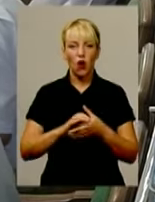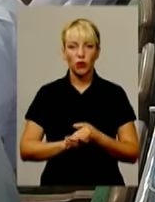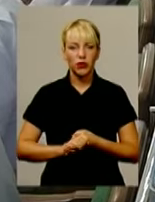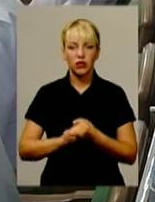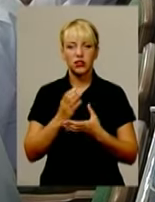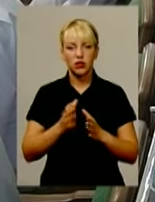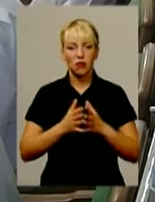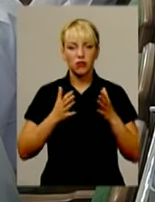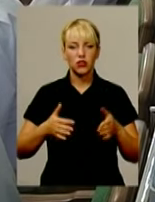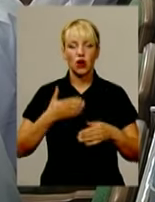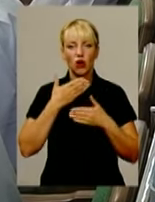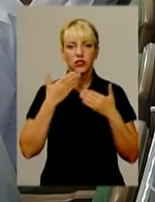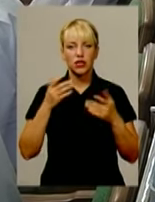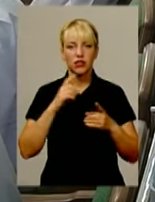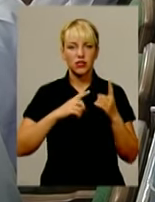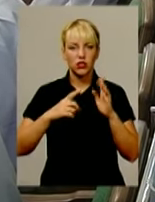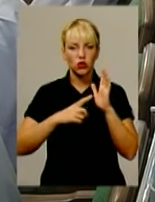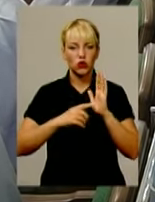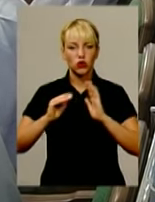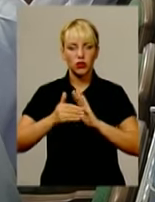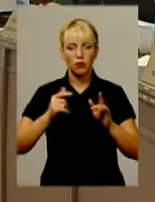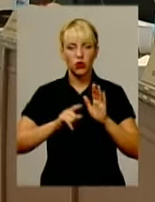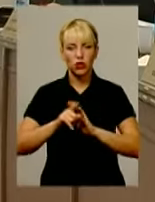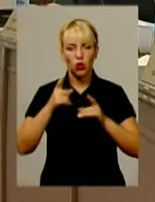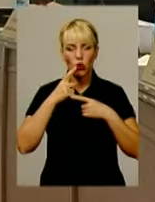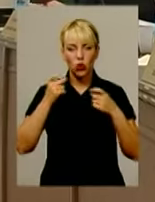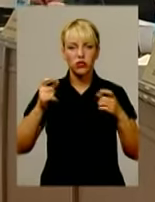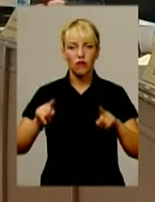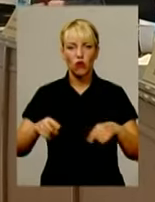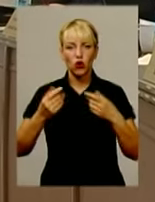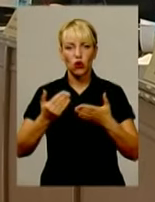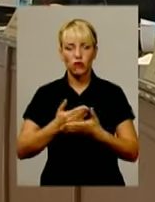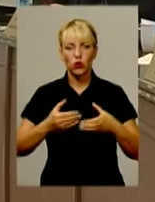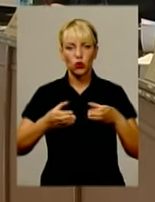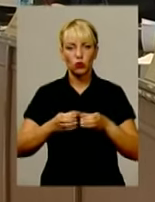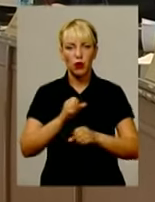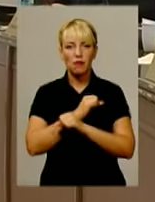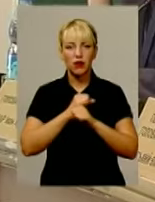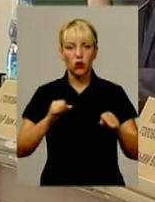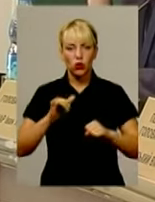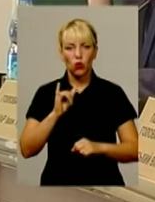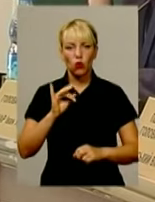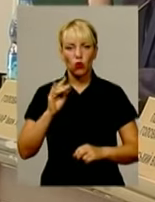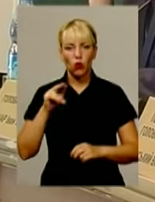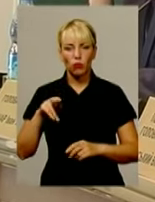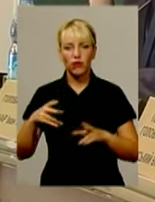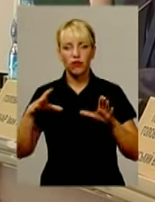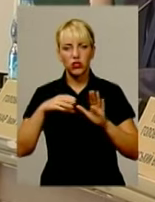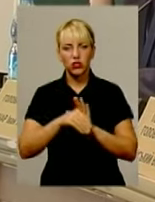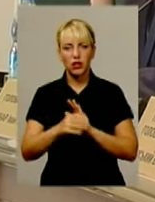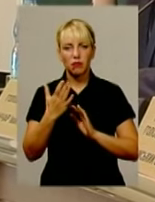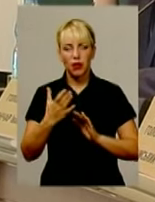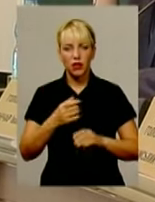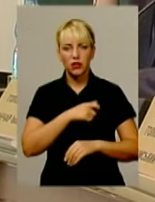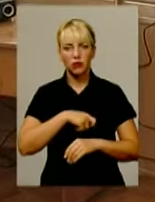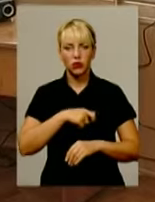Останню сесію 6-го скликання розпочали із оголошення про створення нової групи «Патріоти УКРОП». До її складу увійшли 5 обласних